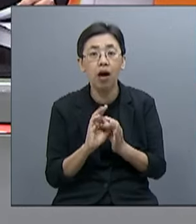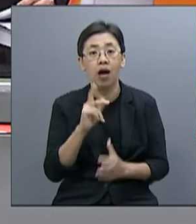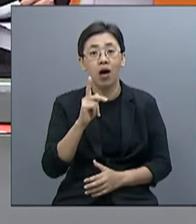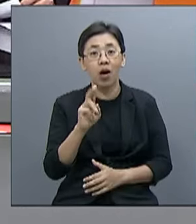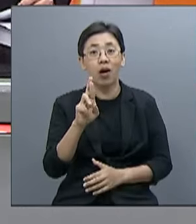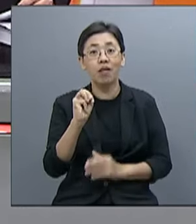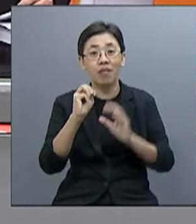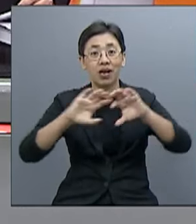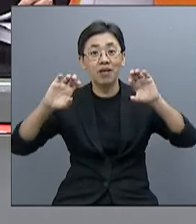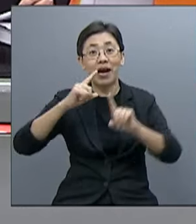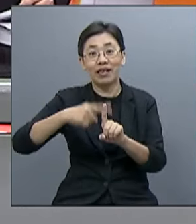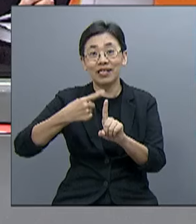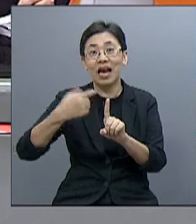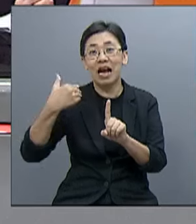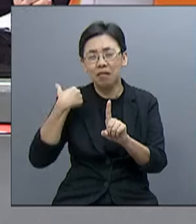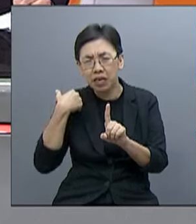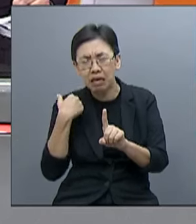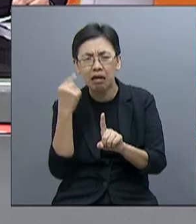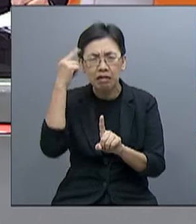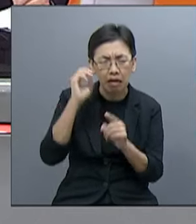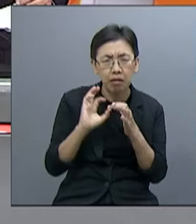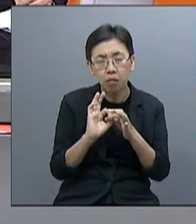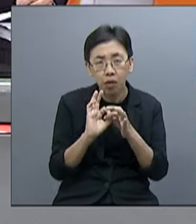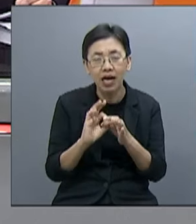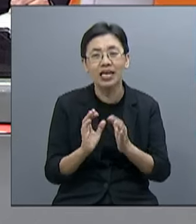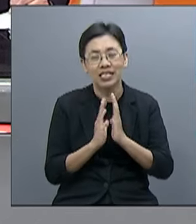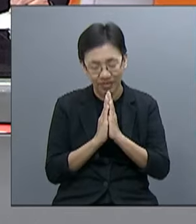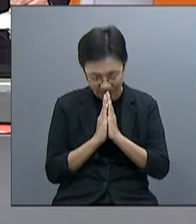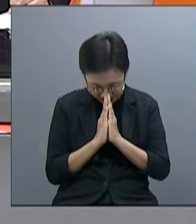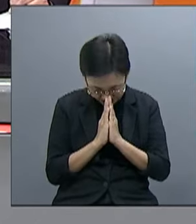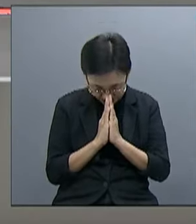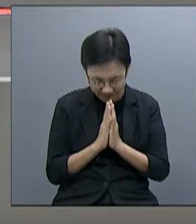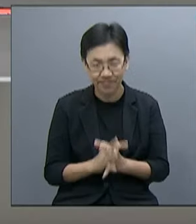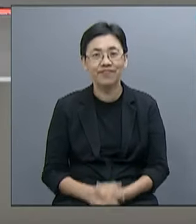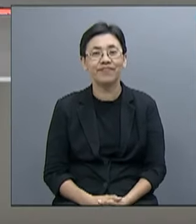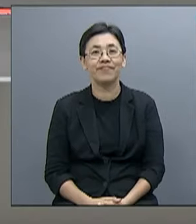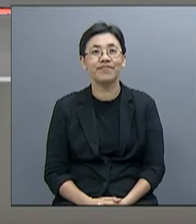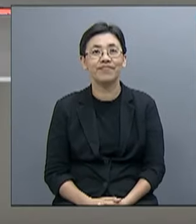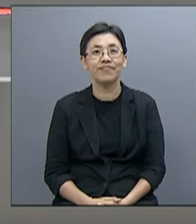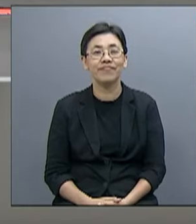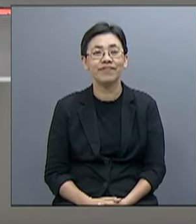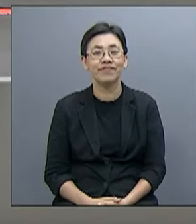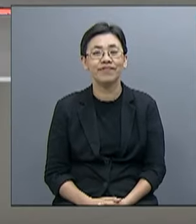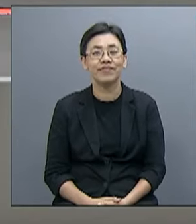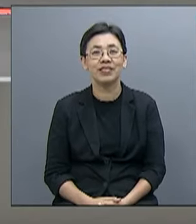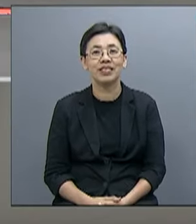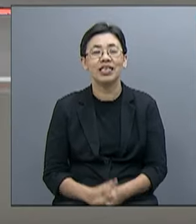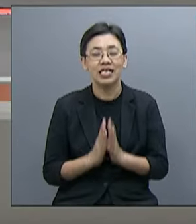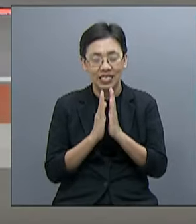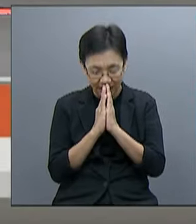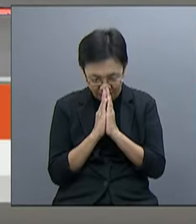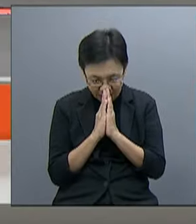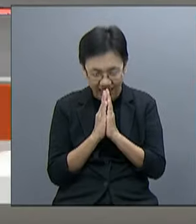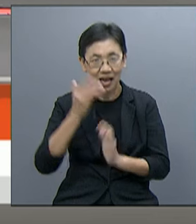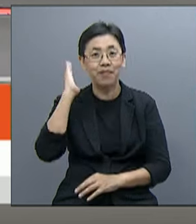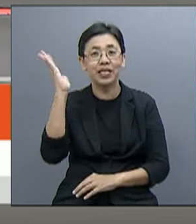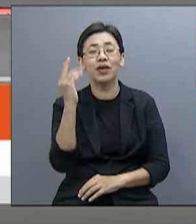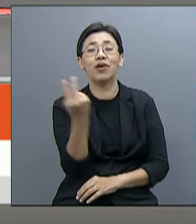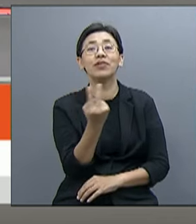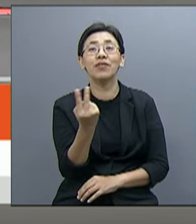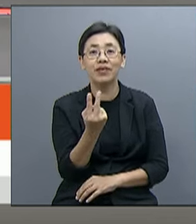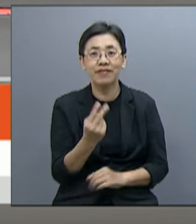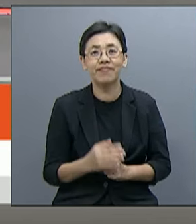อยู่ก็ตามสวัสดีค่ะคุณชวลิตคะ สวัสดีค่ะ สวัสดีครับคุณจิรชาดาคุณพรพอดีครับ หล